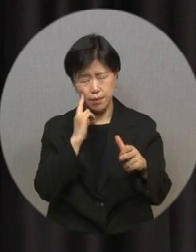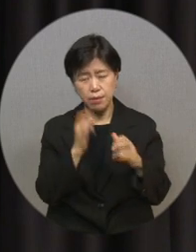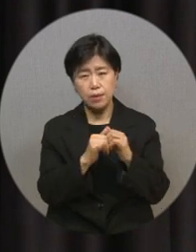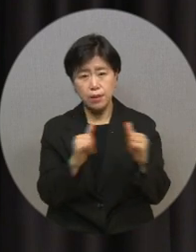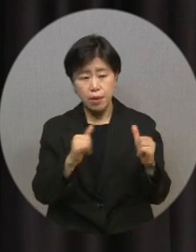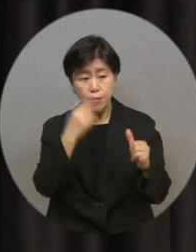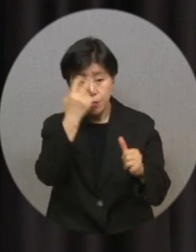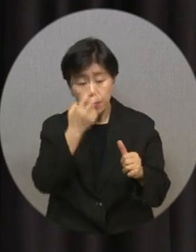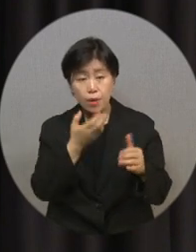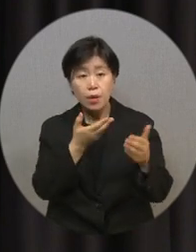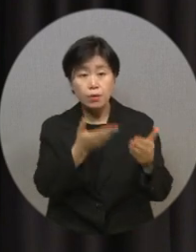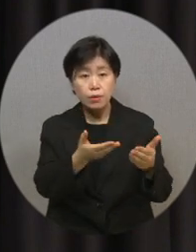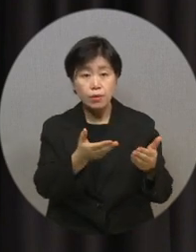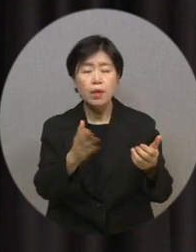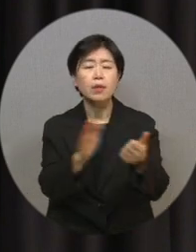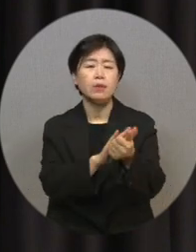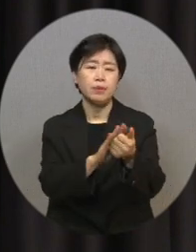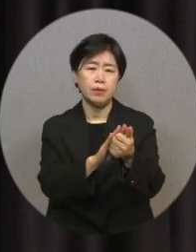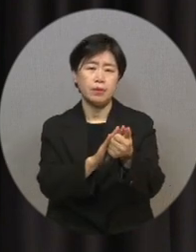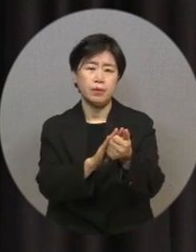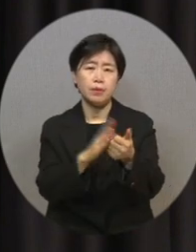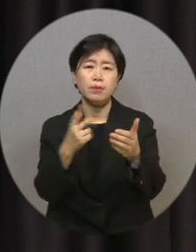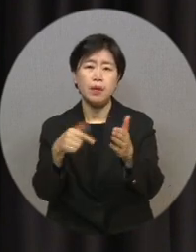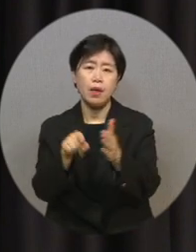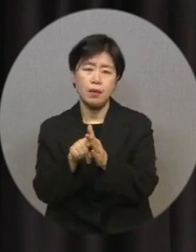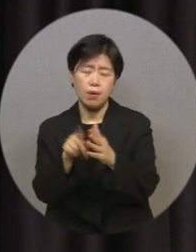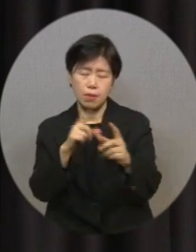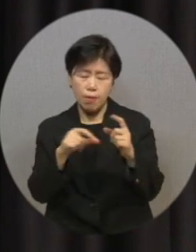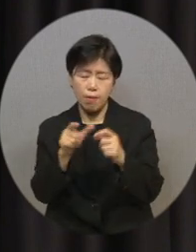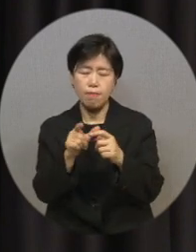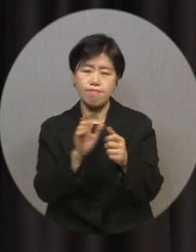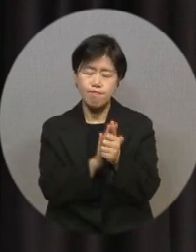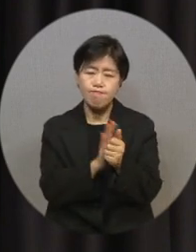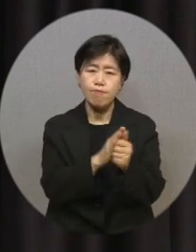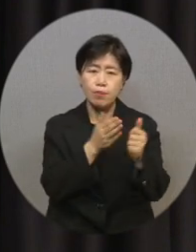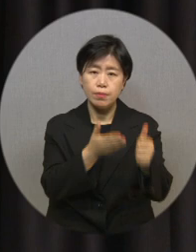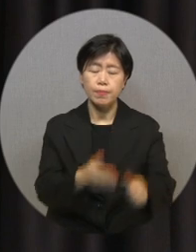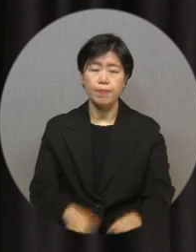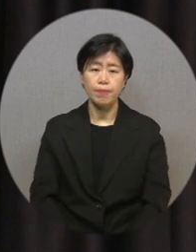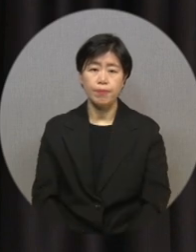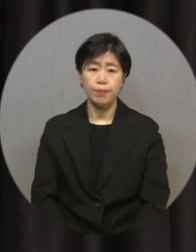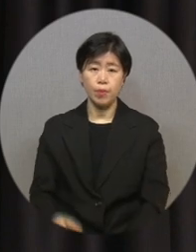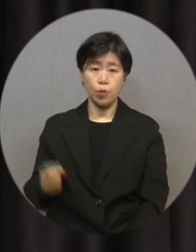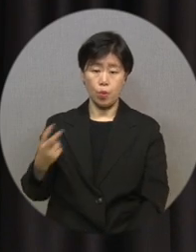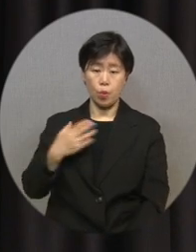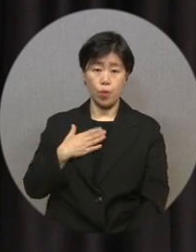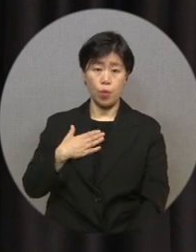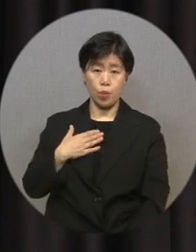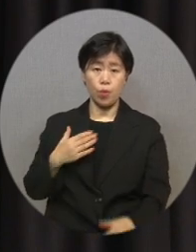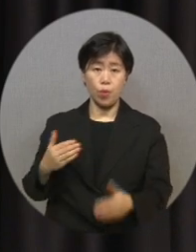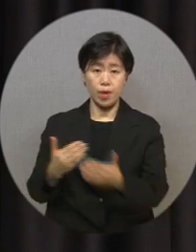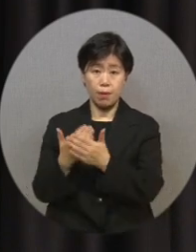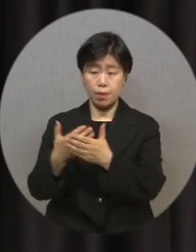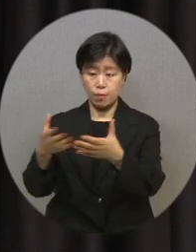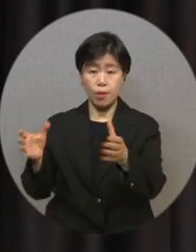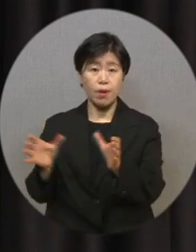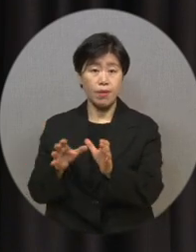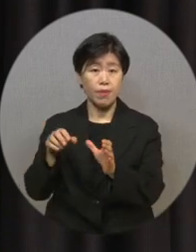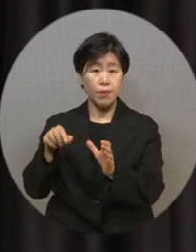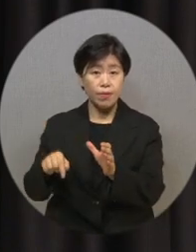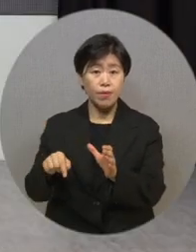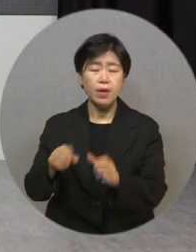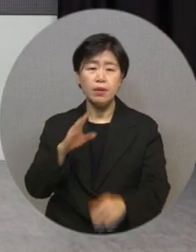진행될 수 있도록 저희는 서포팅 하고 더불어서 이제 저희가 공공 기간이다 보니까 지속적으로